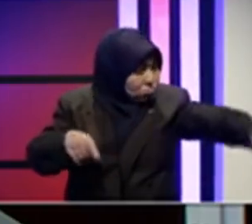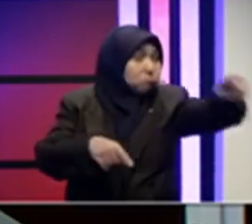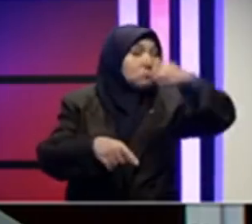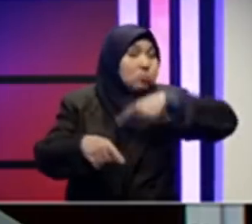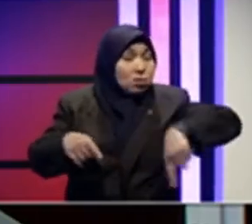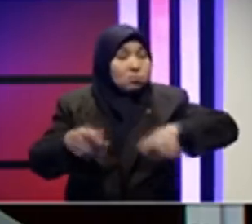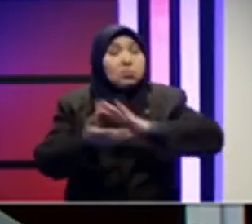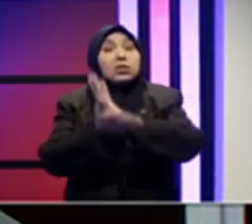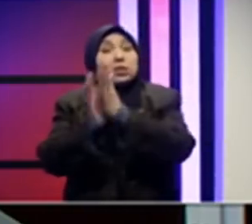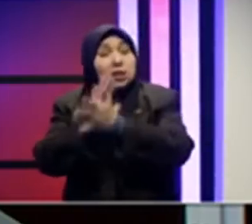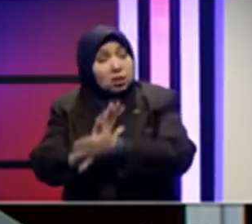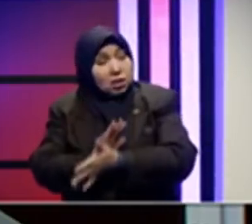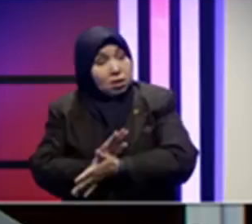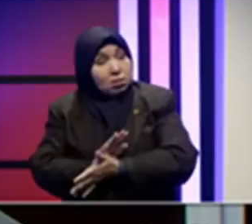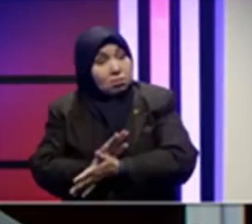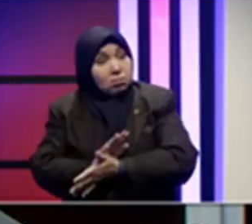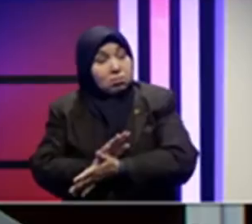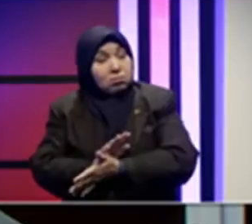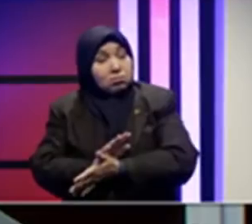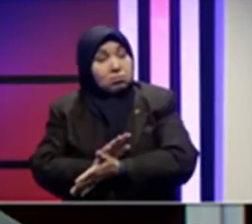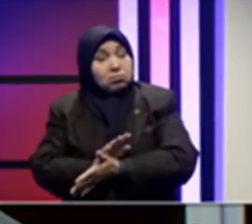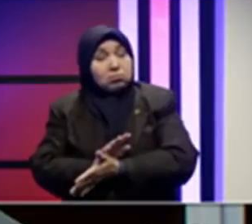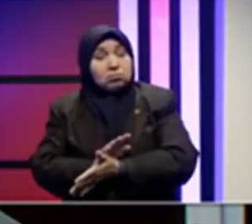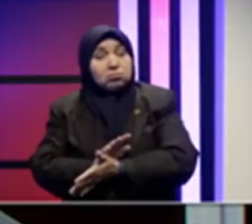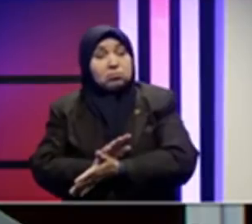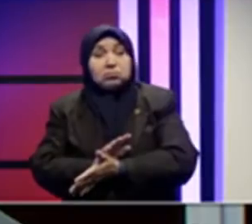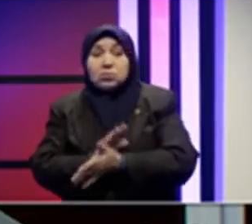Agar terabai ataupun